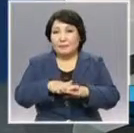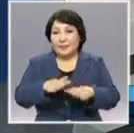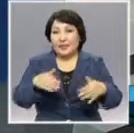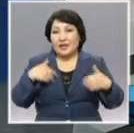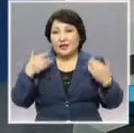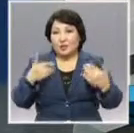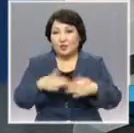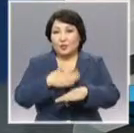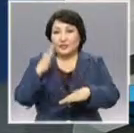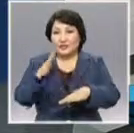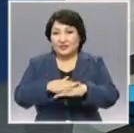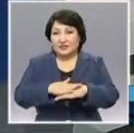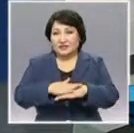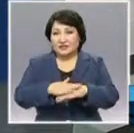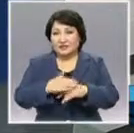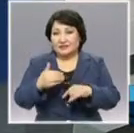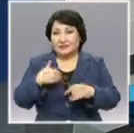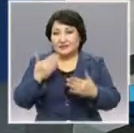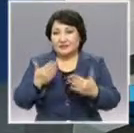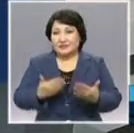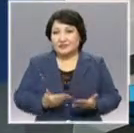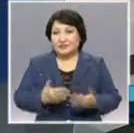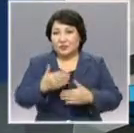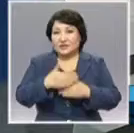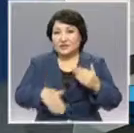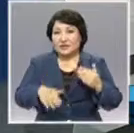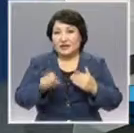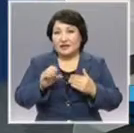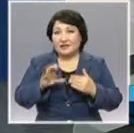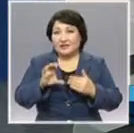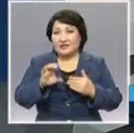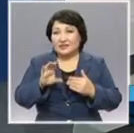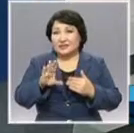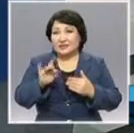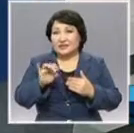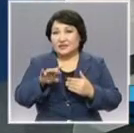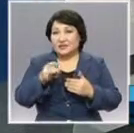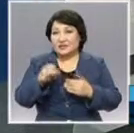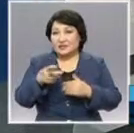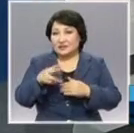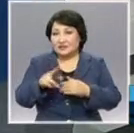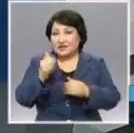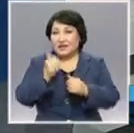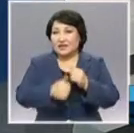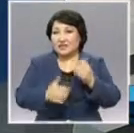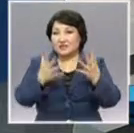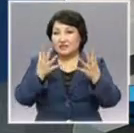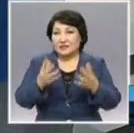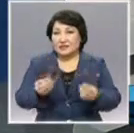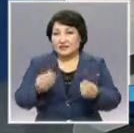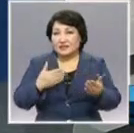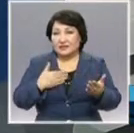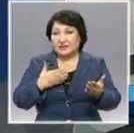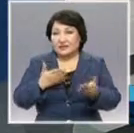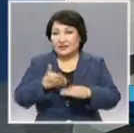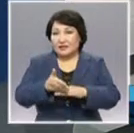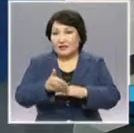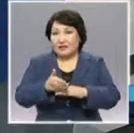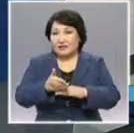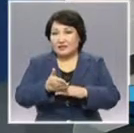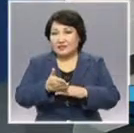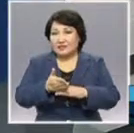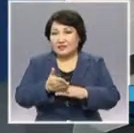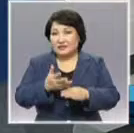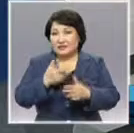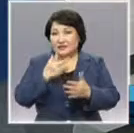вечер. Я проживаю по улице Уссурийская. И каждый день, вот, идя на работу, вижу, что